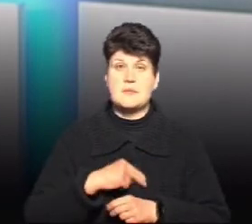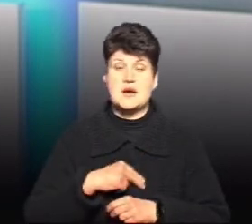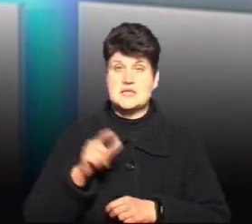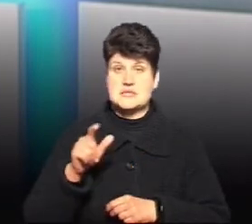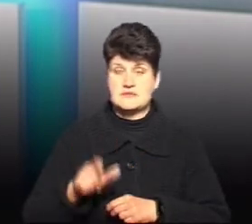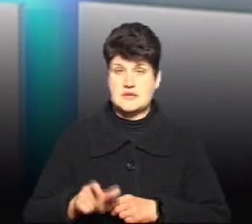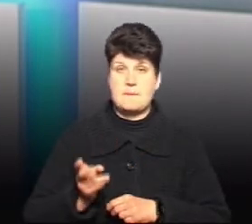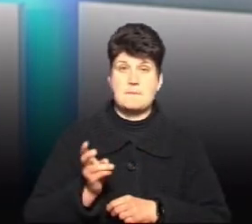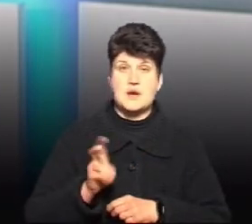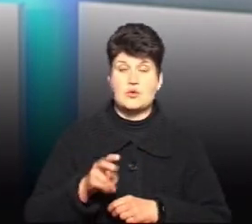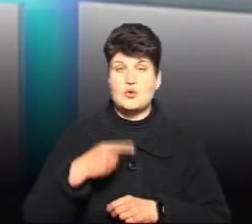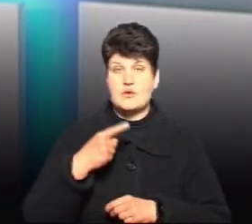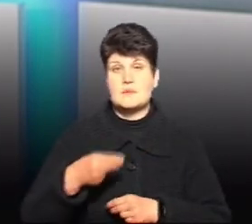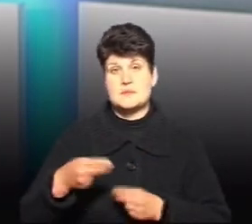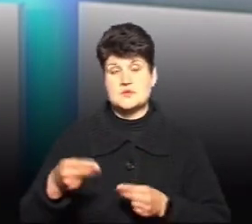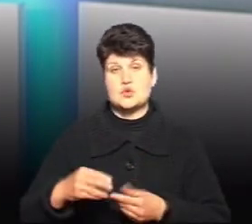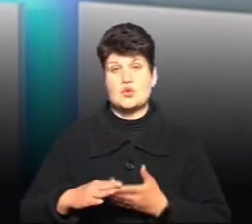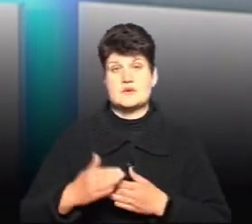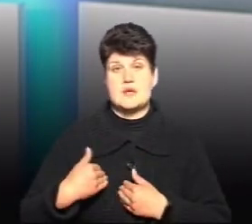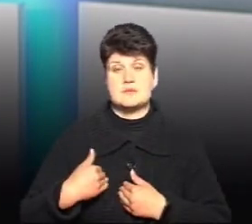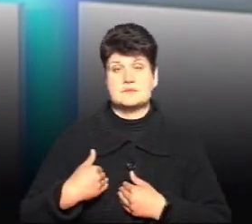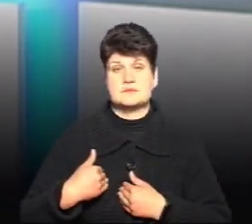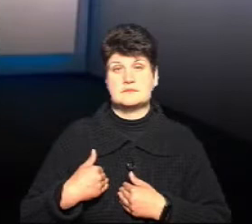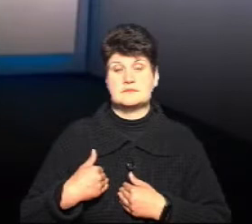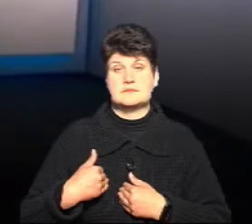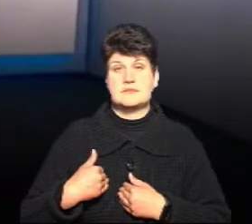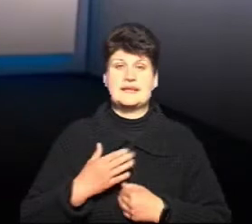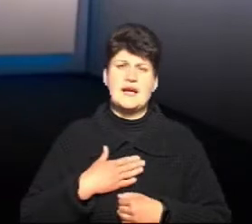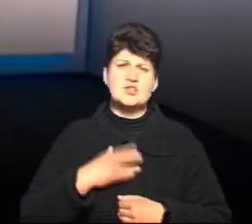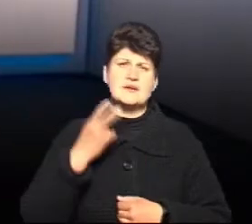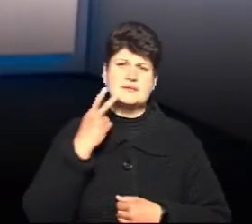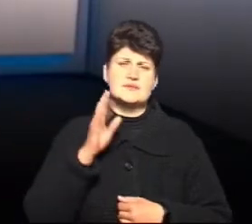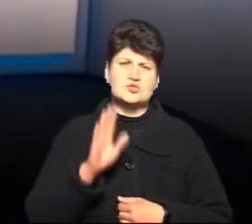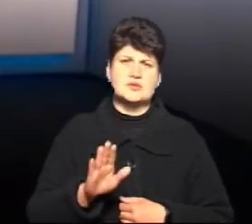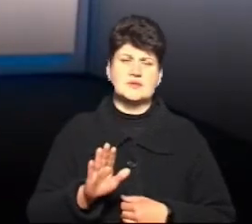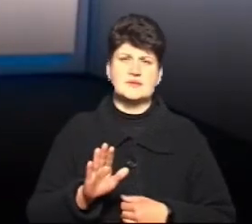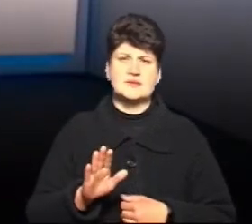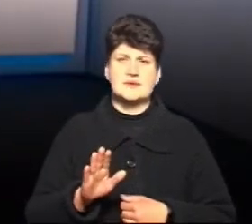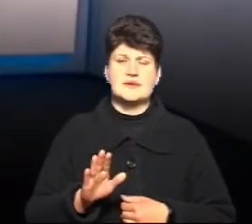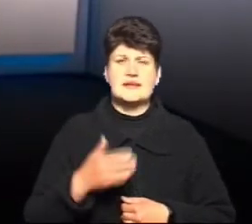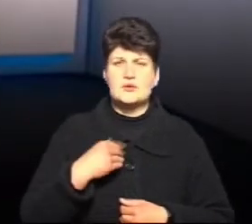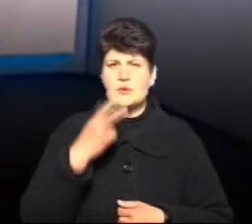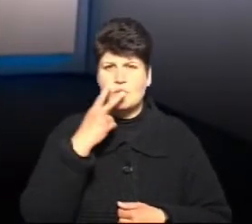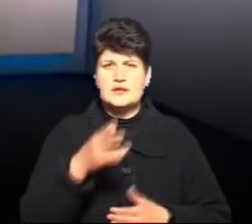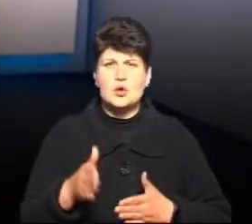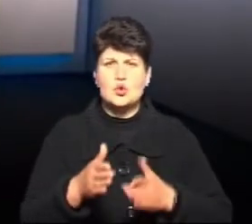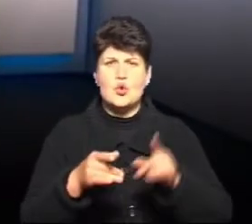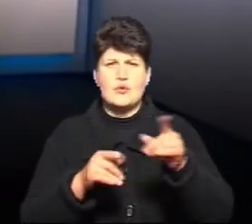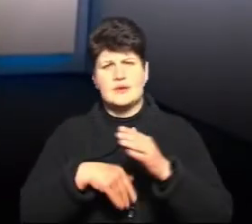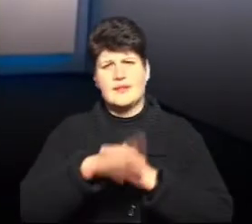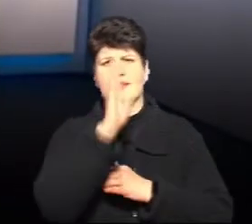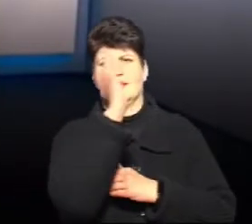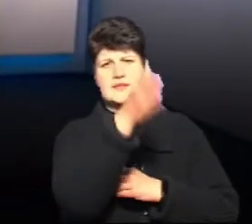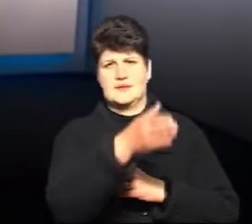каже, заключіть, будь ласка, з нами договір. Ну, наші, як завжди, я тобі покажу, де дорога, і ти та й дорогою йди. І це було